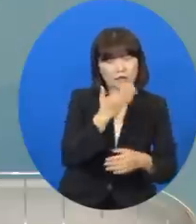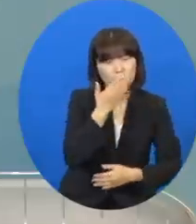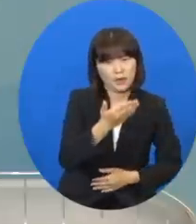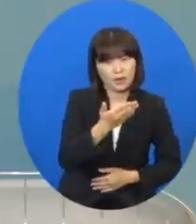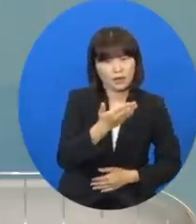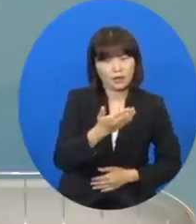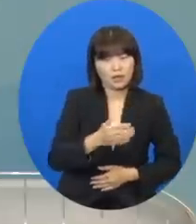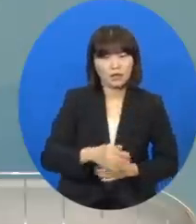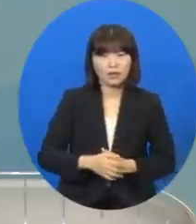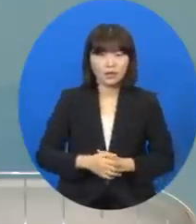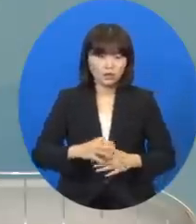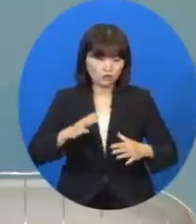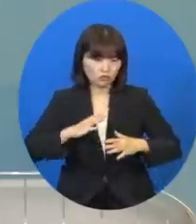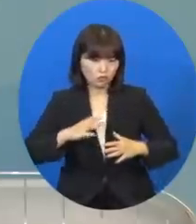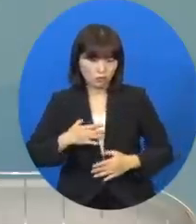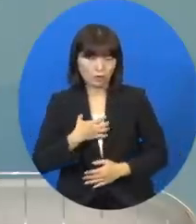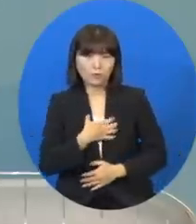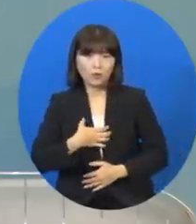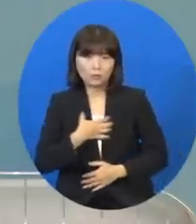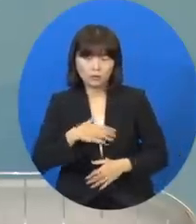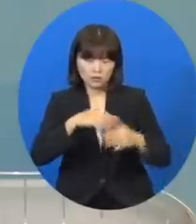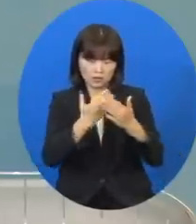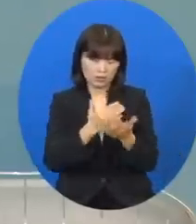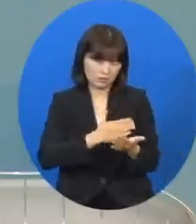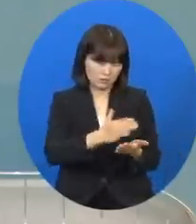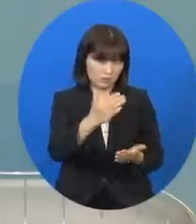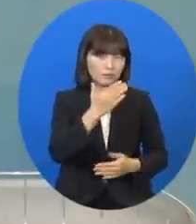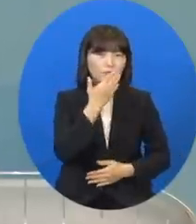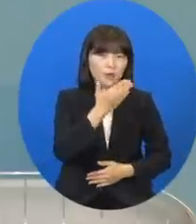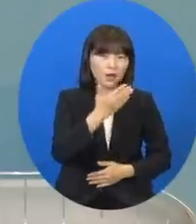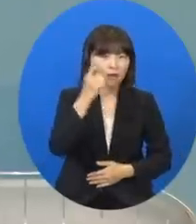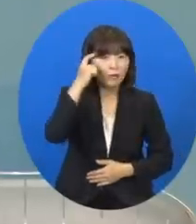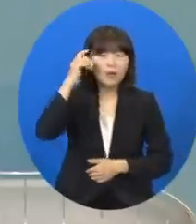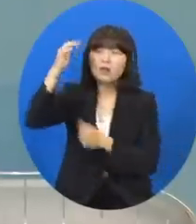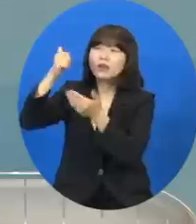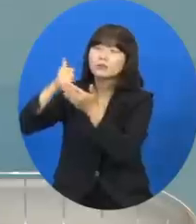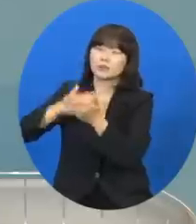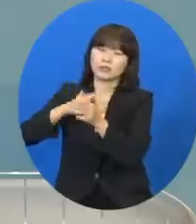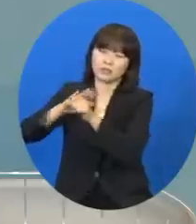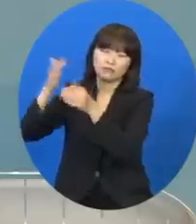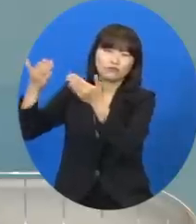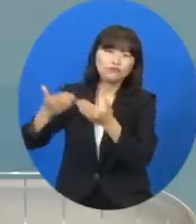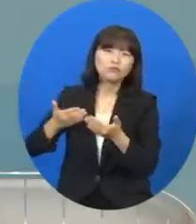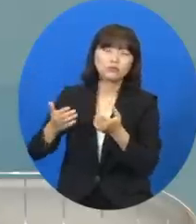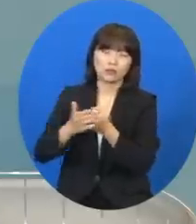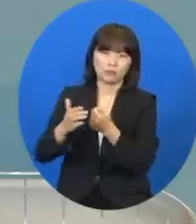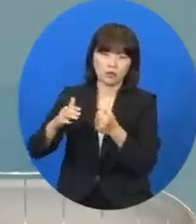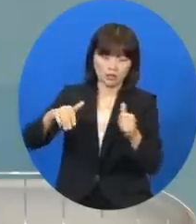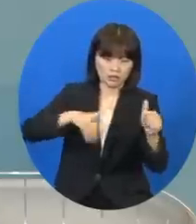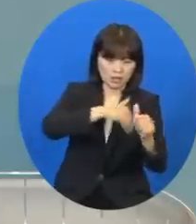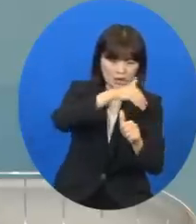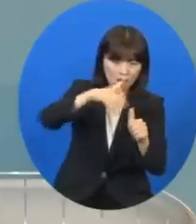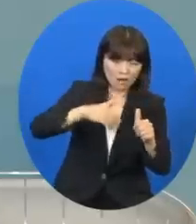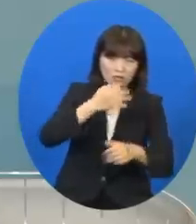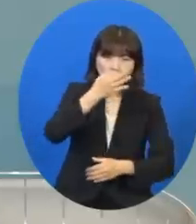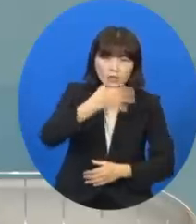두려움, 염려 이제 다 떠나요. 하나님 나 사랑하죠. 상황과 여건이 아무리